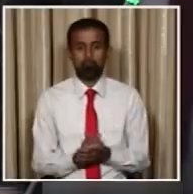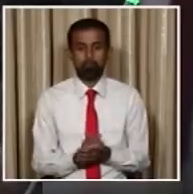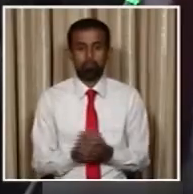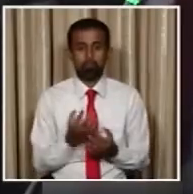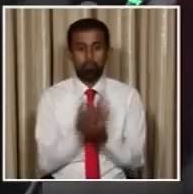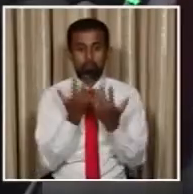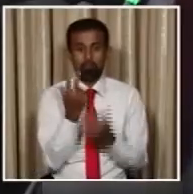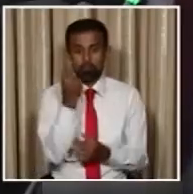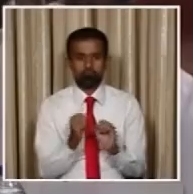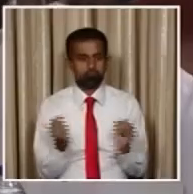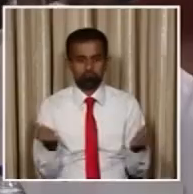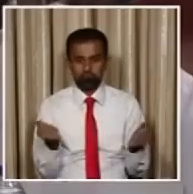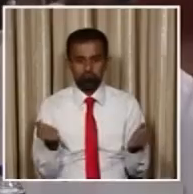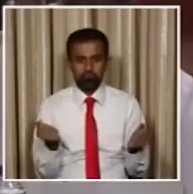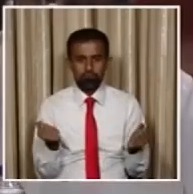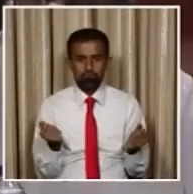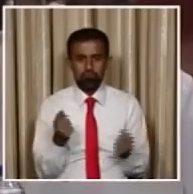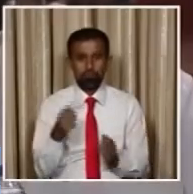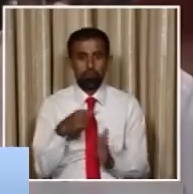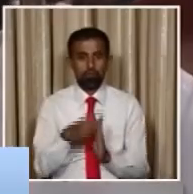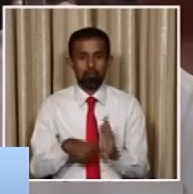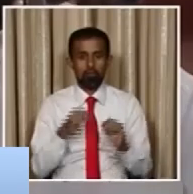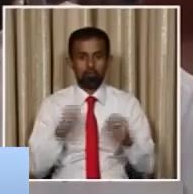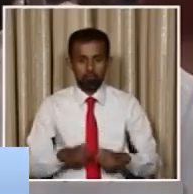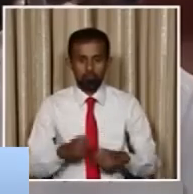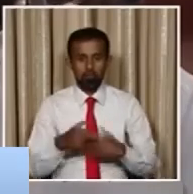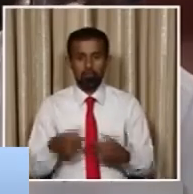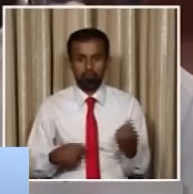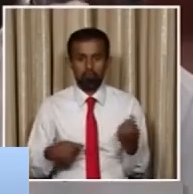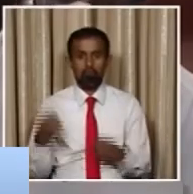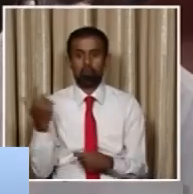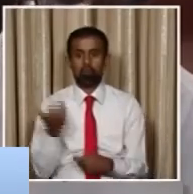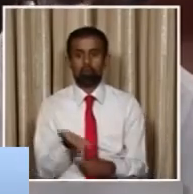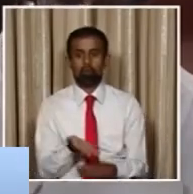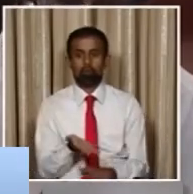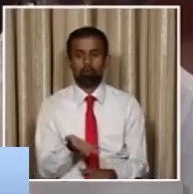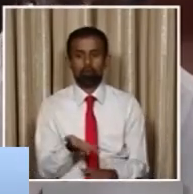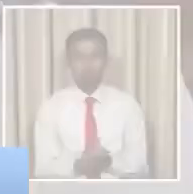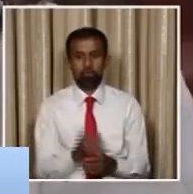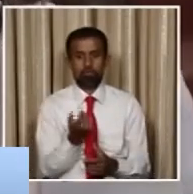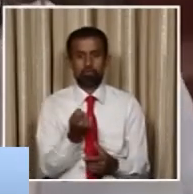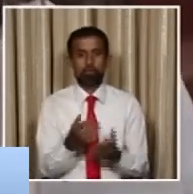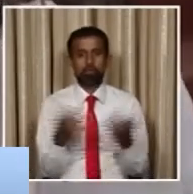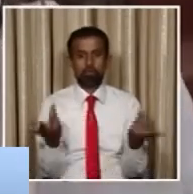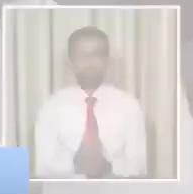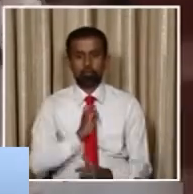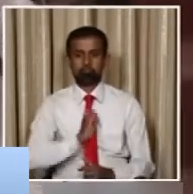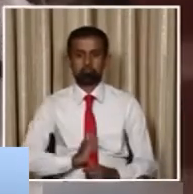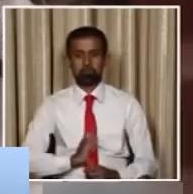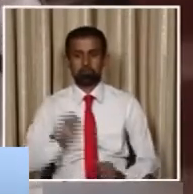සෞභාග්‍ය දැක්මට අනුකූලද මේක? මේගොල්ලෝ රට බංකොලොත් කරපු නිසා තමයි මේවා විකුණන්නේ. ඔයගොල්ලෝ බංකොලොත් කරුවානේ සතේ අතේ